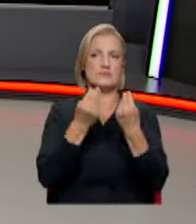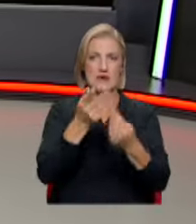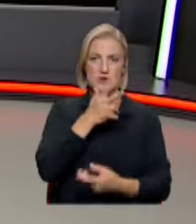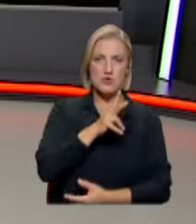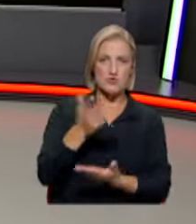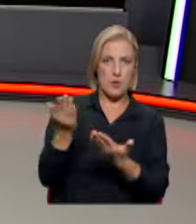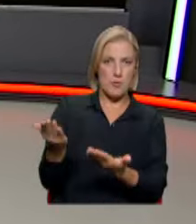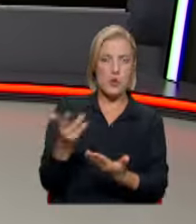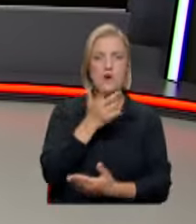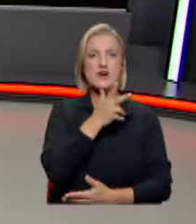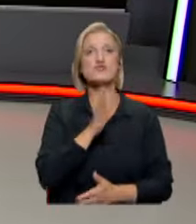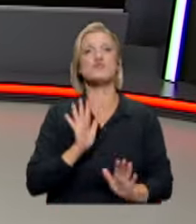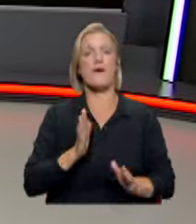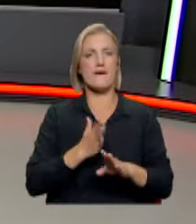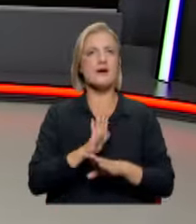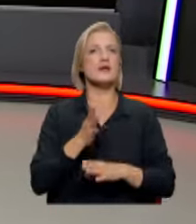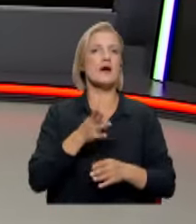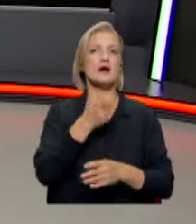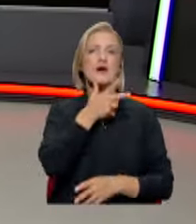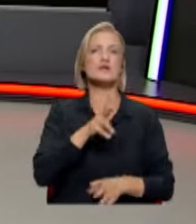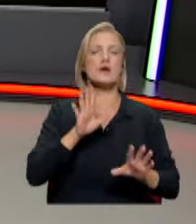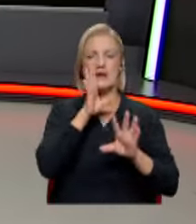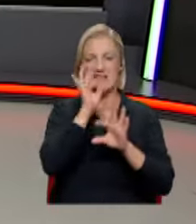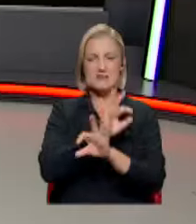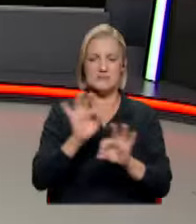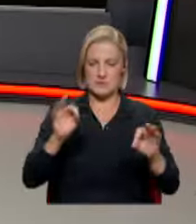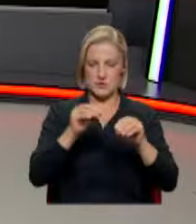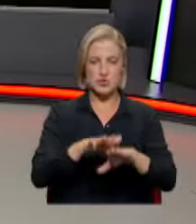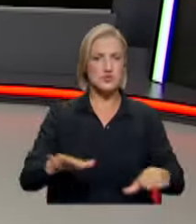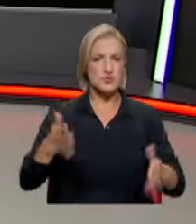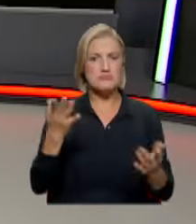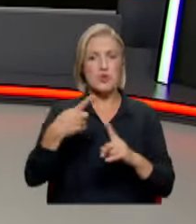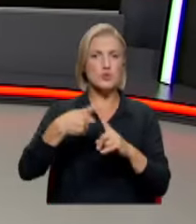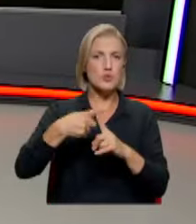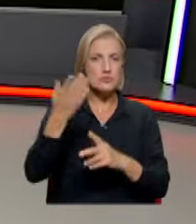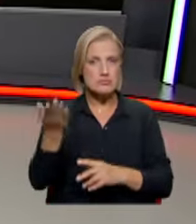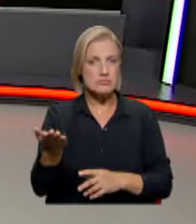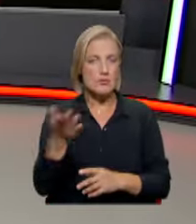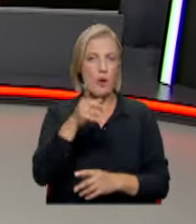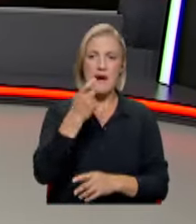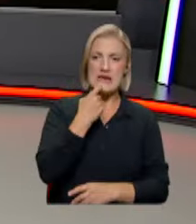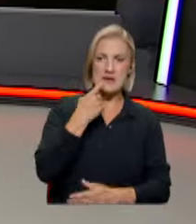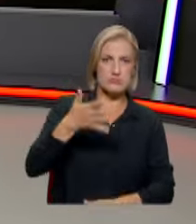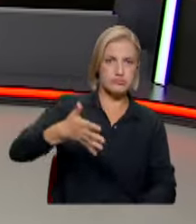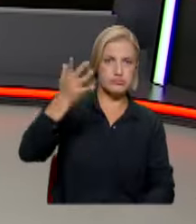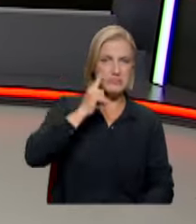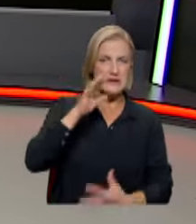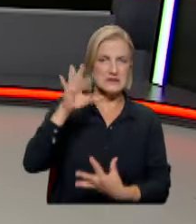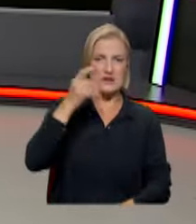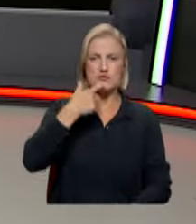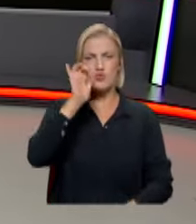Yakışıyor mu? Yakışmıyor. Gerçekten yakışmıyor. Yani kimisi çoluk çocuk sahibi, kimisi torun sahibi. O yaşlara gelmiş